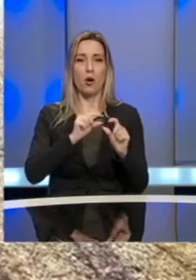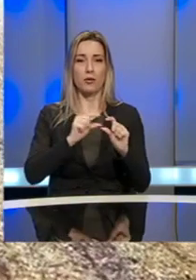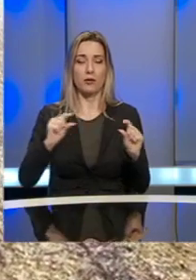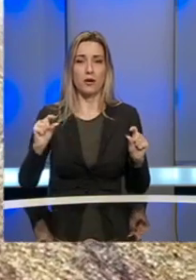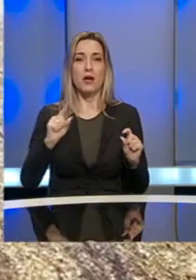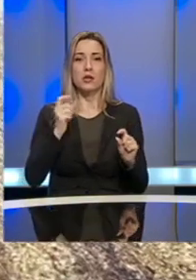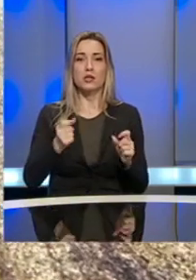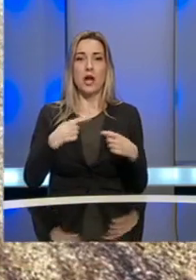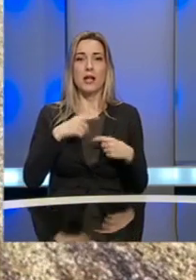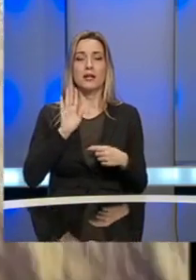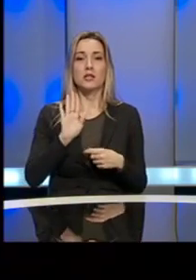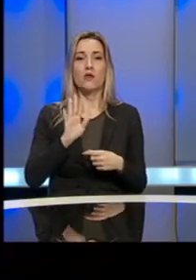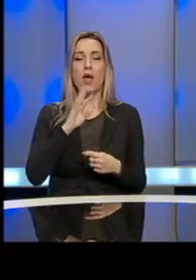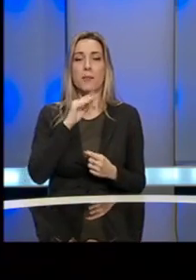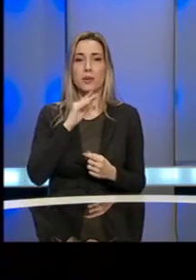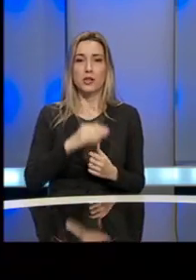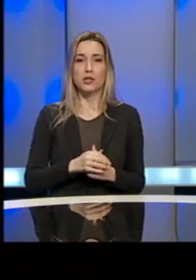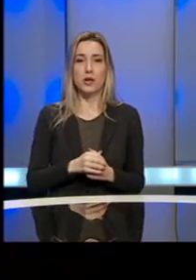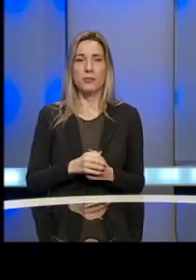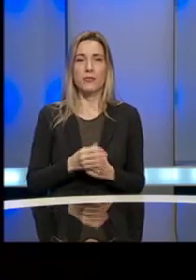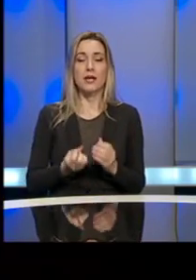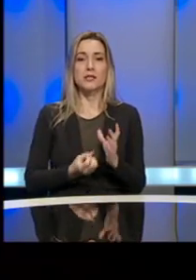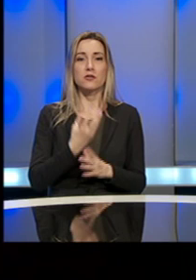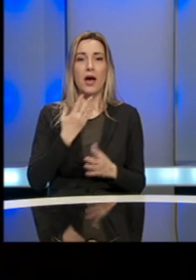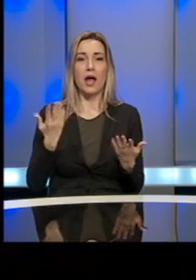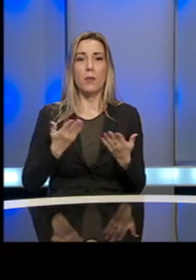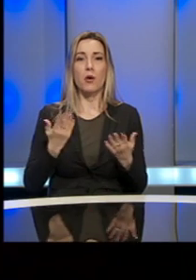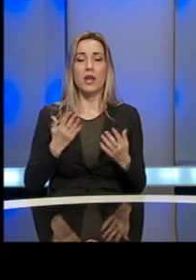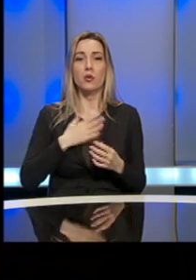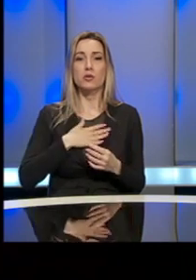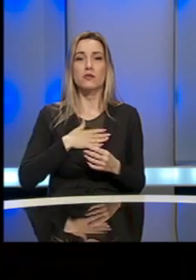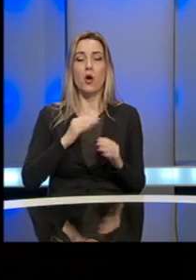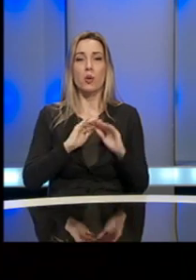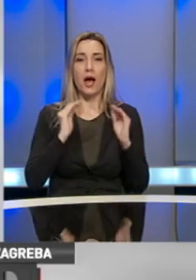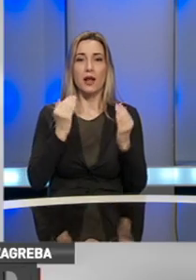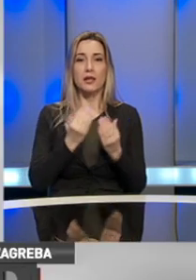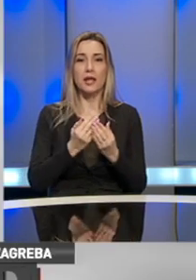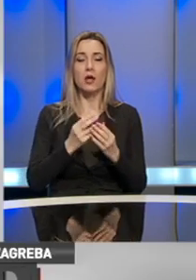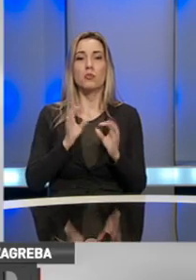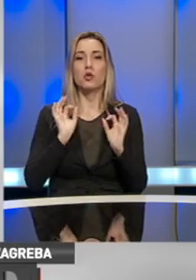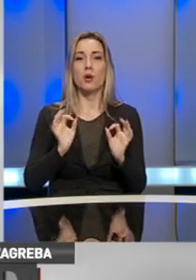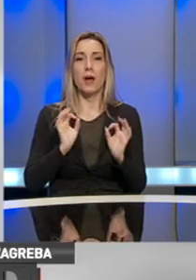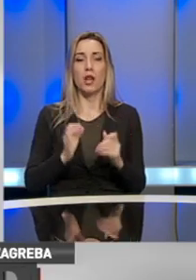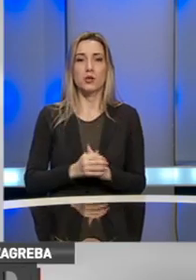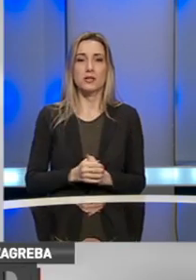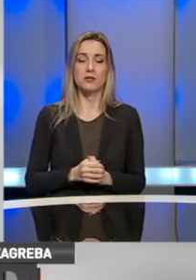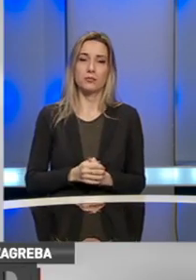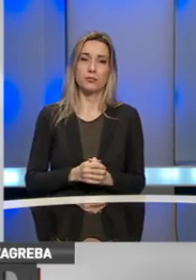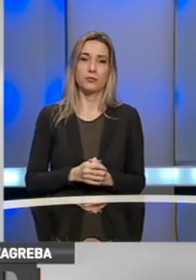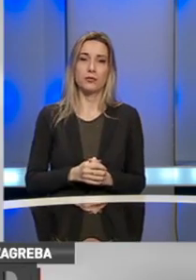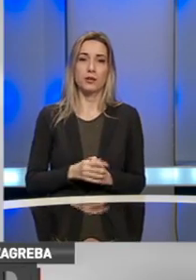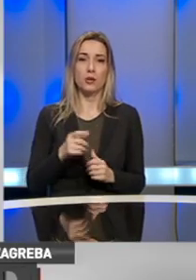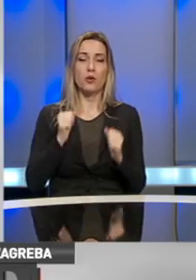airplus.video@gmail.com, šaljite svoje priče, stvaramo neku svoju karantenu normalnosti. Da, to je jako